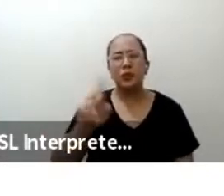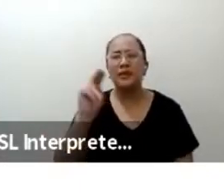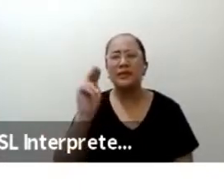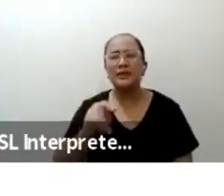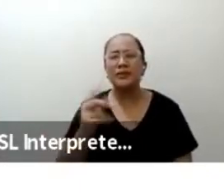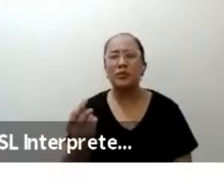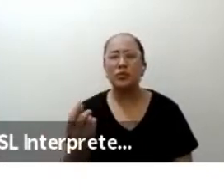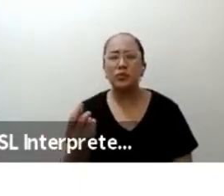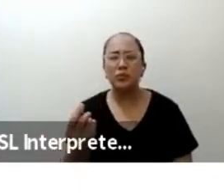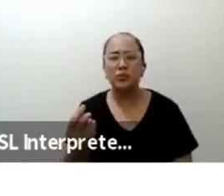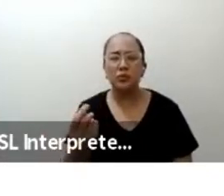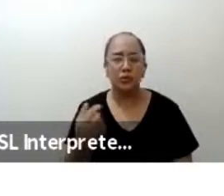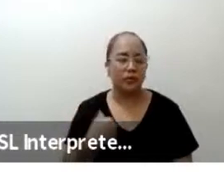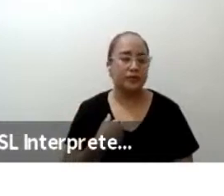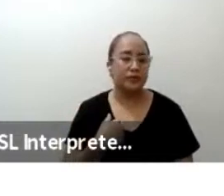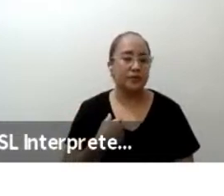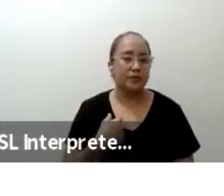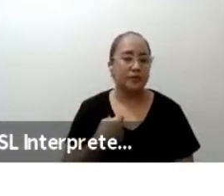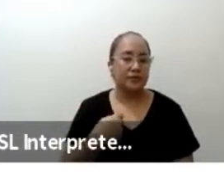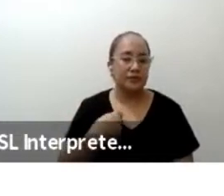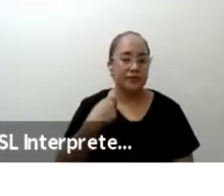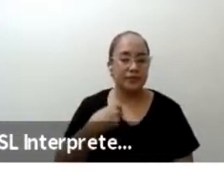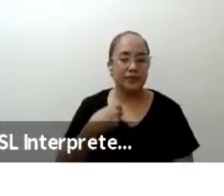gawin para